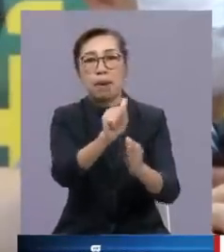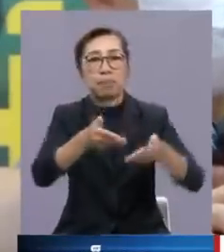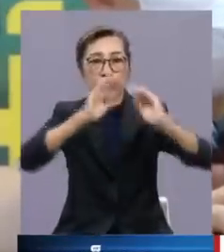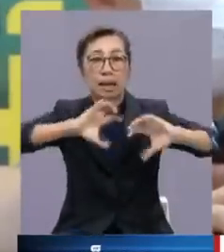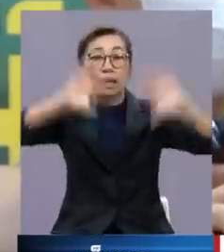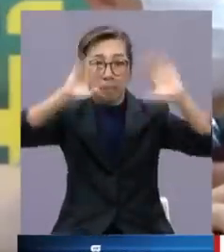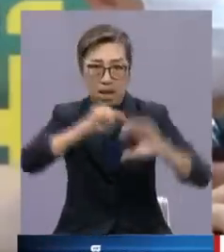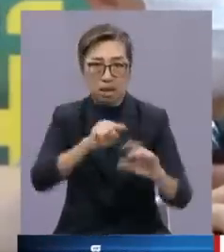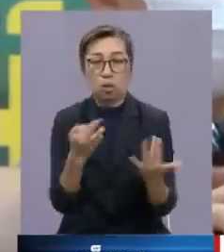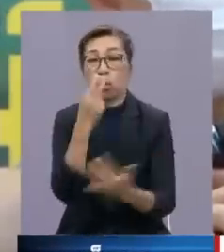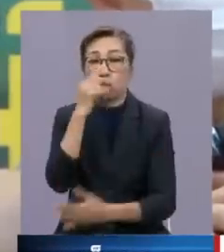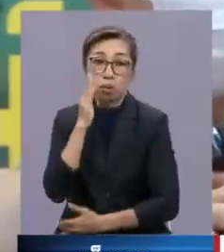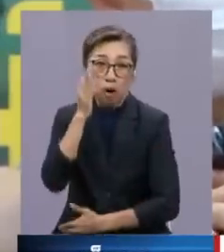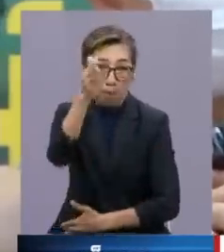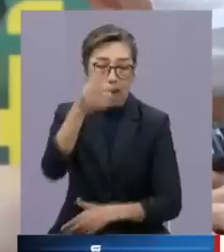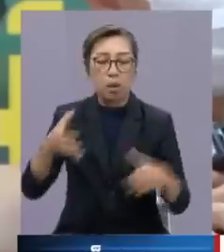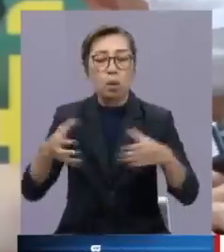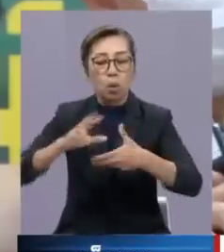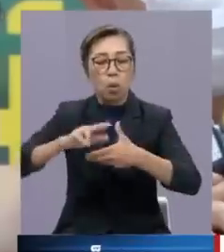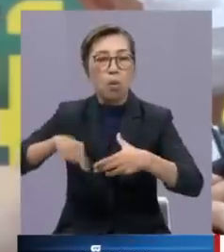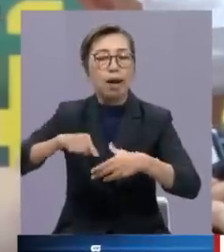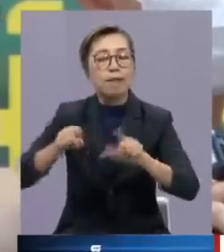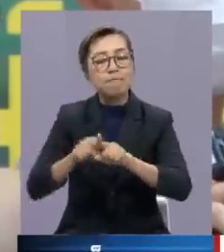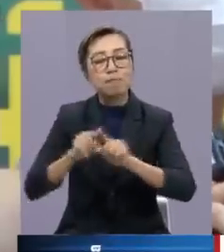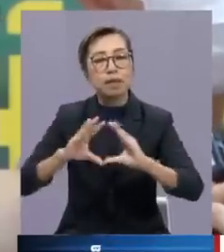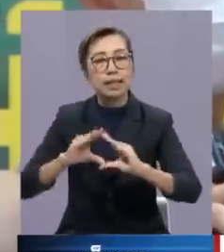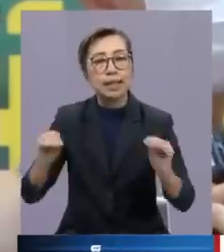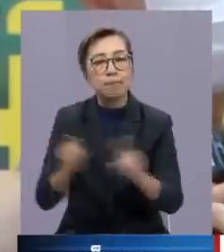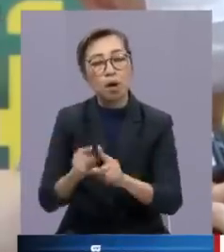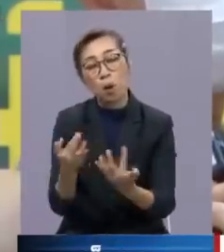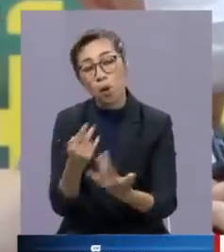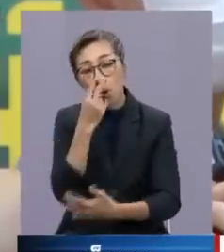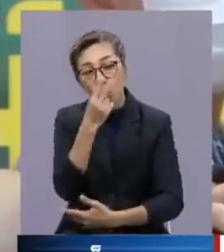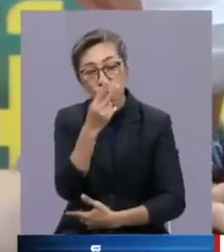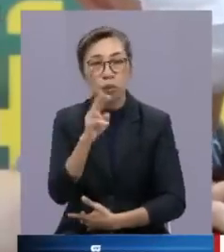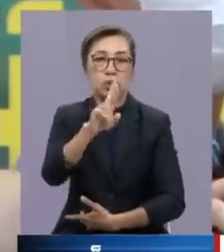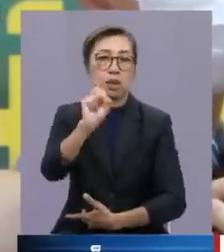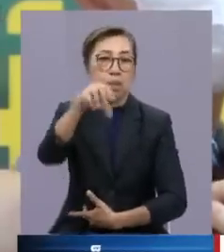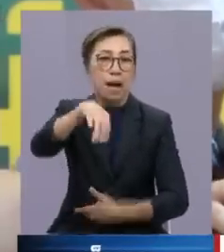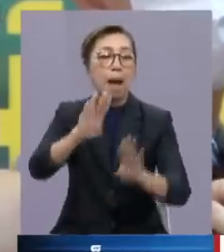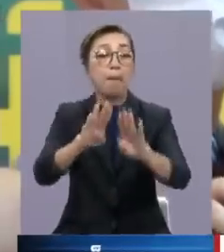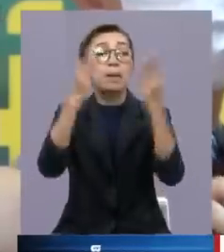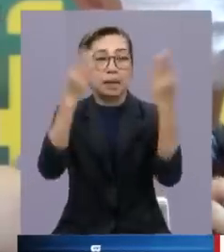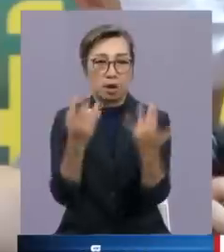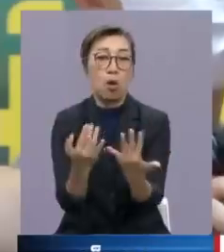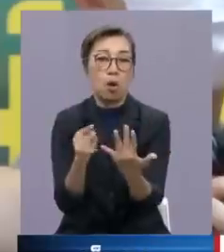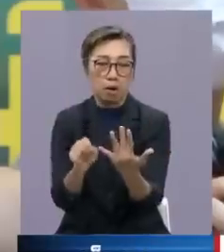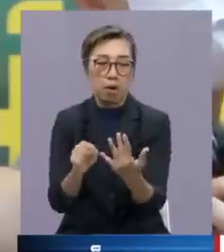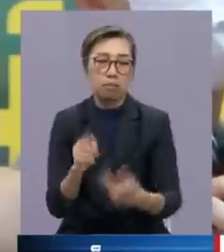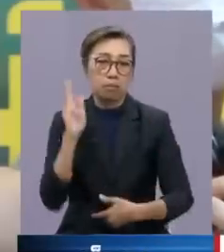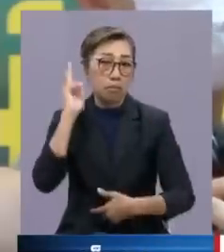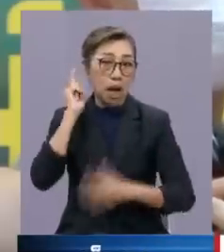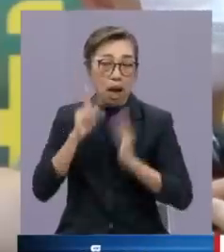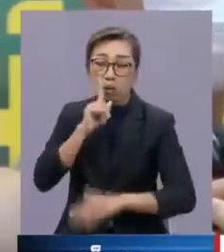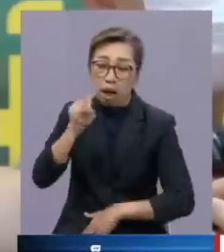ซึ่งหลังจากนี้พรรคเราก็จะอยู่นิ่งๆเช่นกันจนกว่าจะมีการเปิดสภาถามต่อว่าโอกาสที่พรรคพลังประช